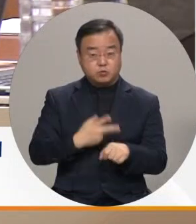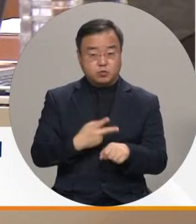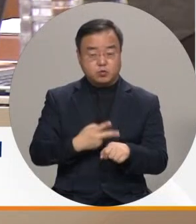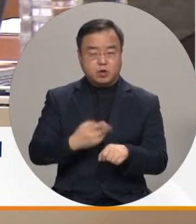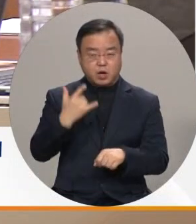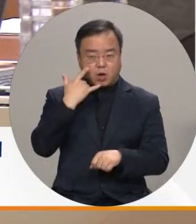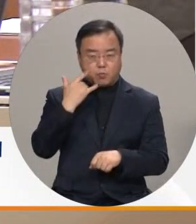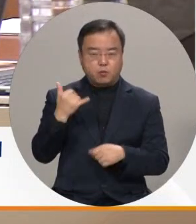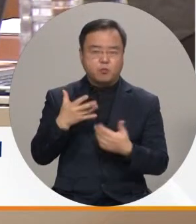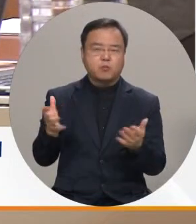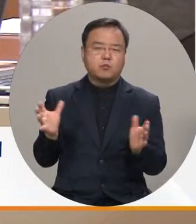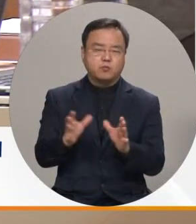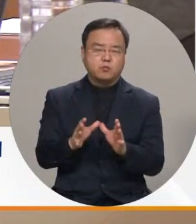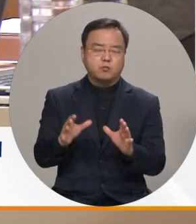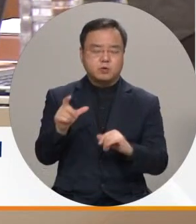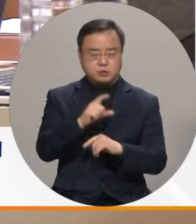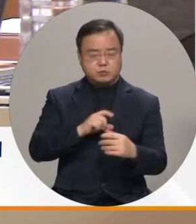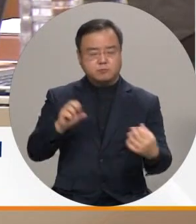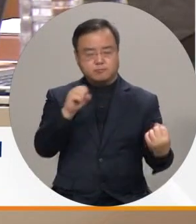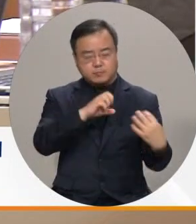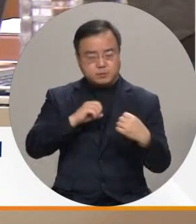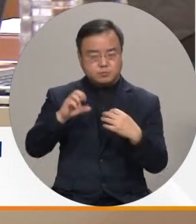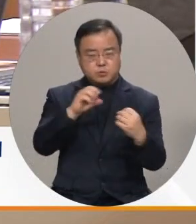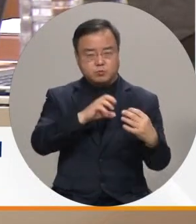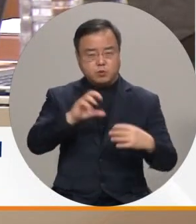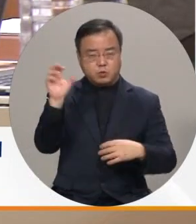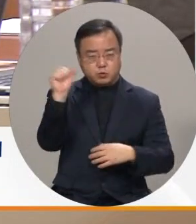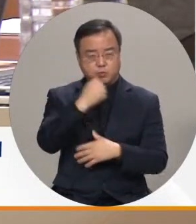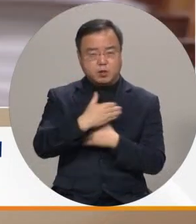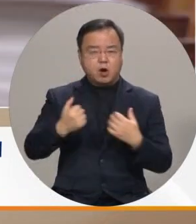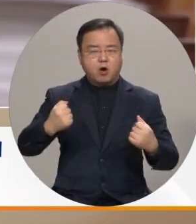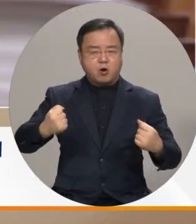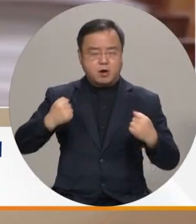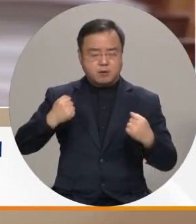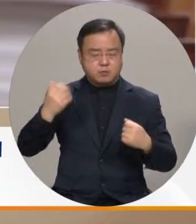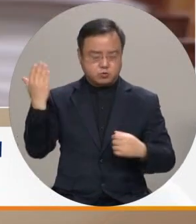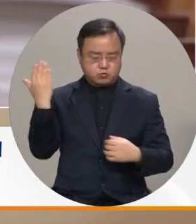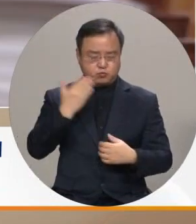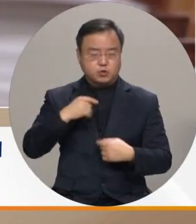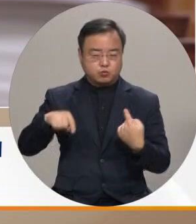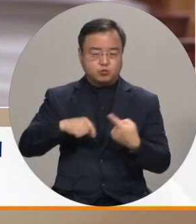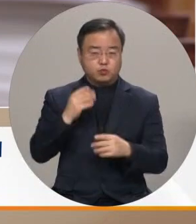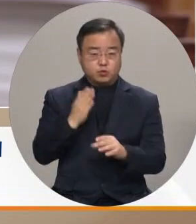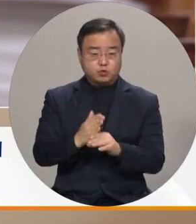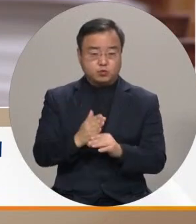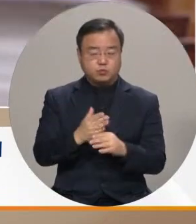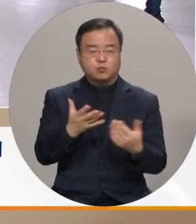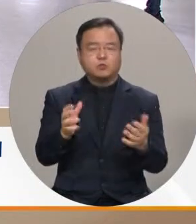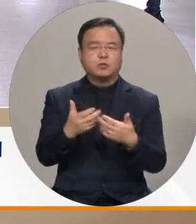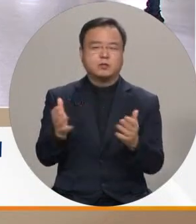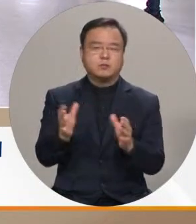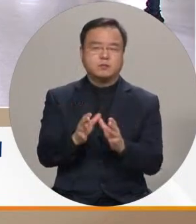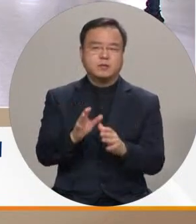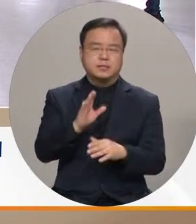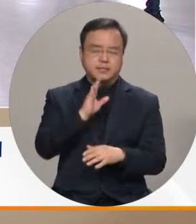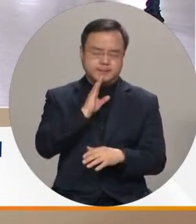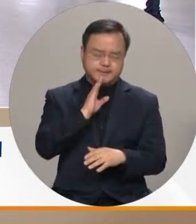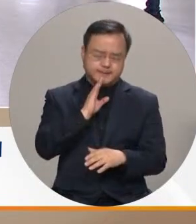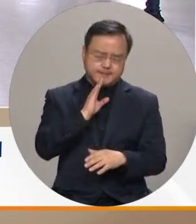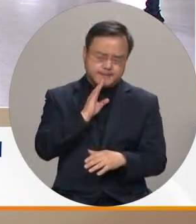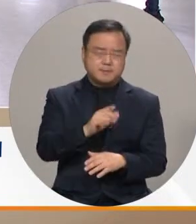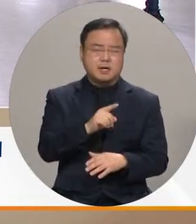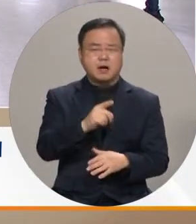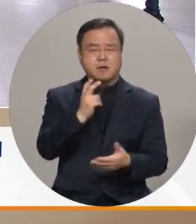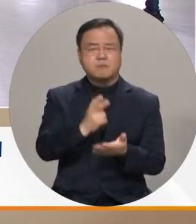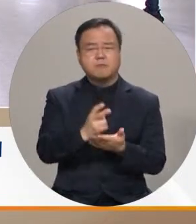집단이 활발하게 소통하며 건강하고 투명하게 운영하고 있는 돌봄 기관들이 절실한 마음으로 통과를